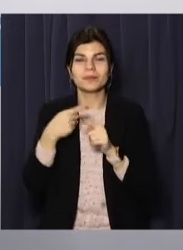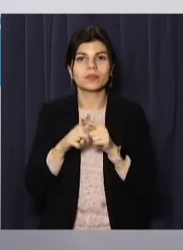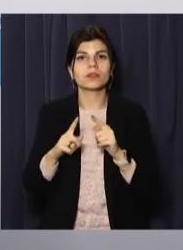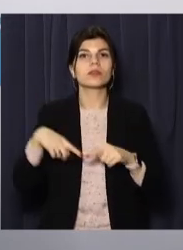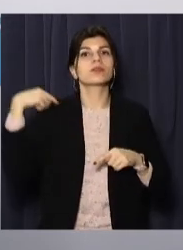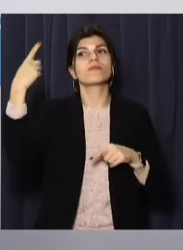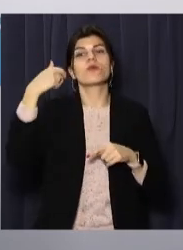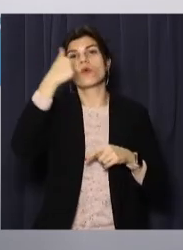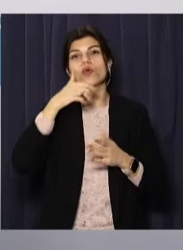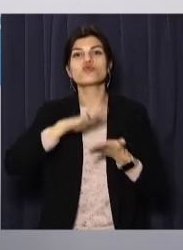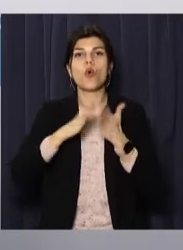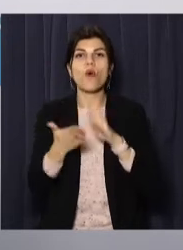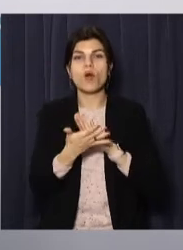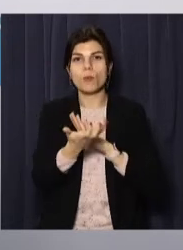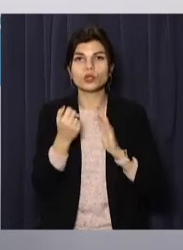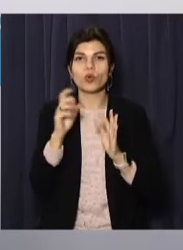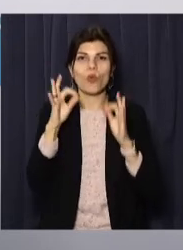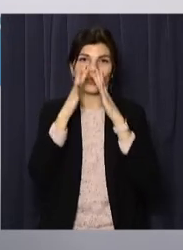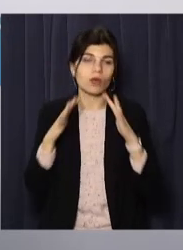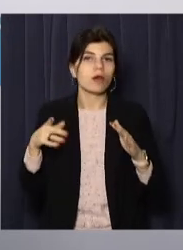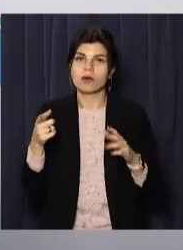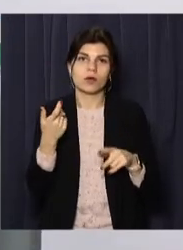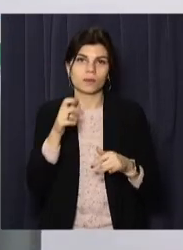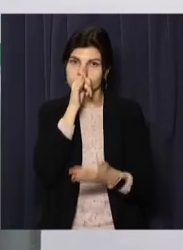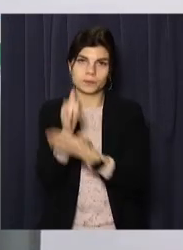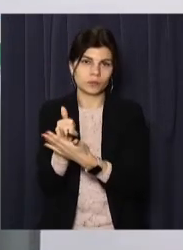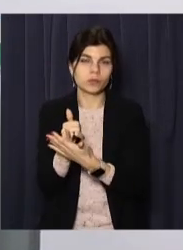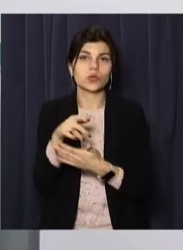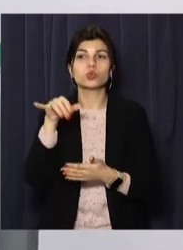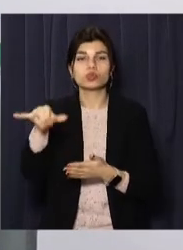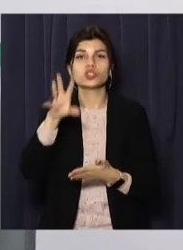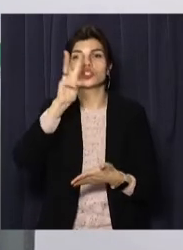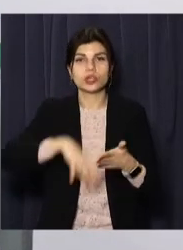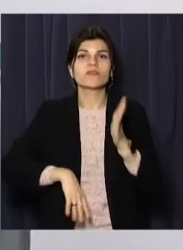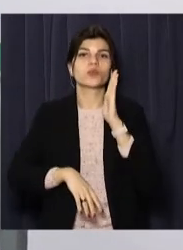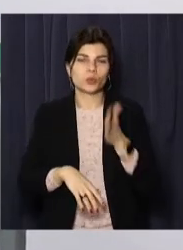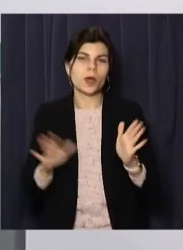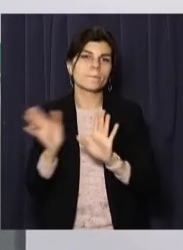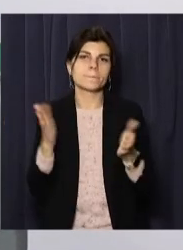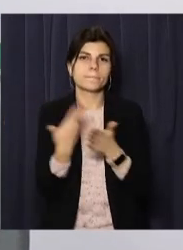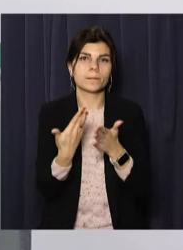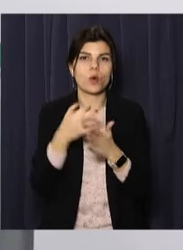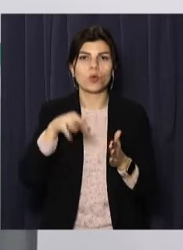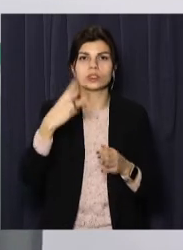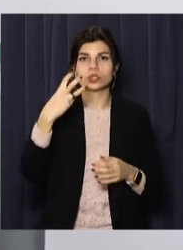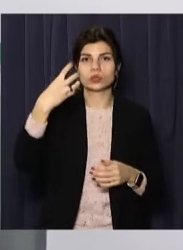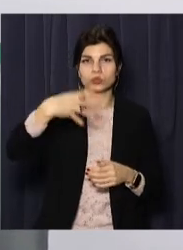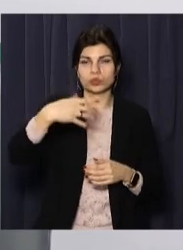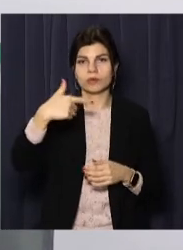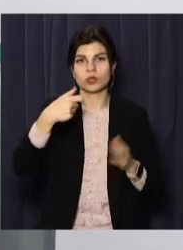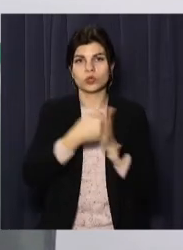смогут получить договора, потому что оказались недобросовестными. Штраф у них будет ориентировочно от 340 гривен